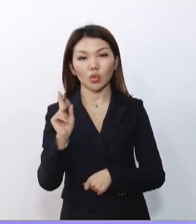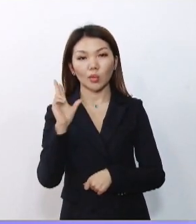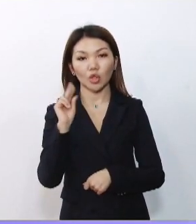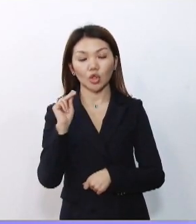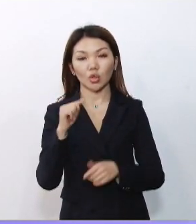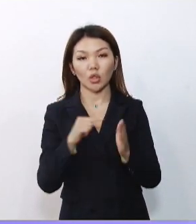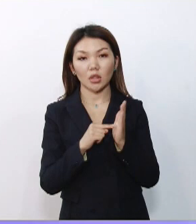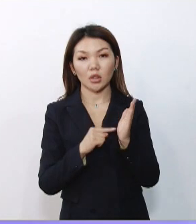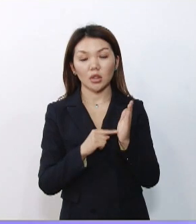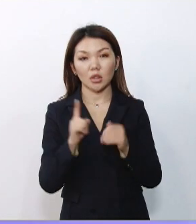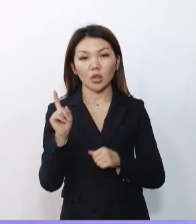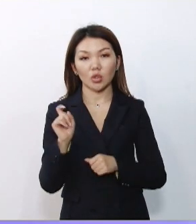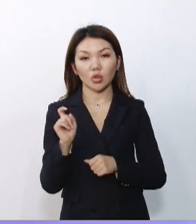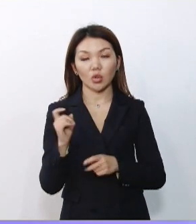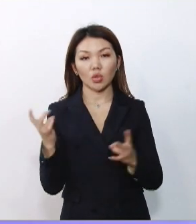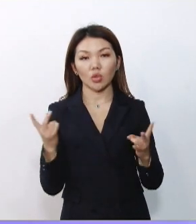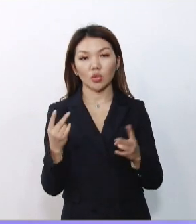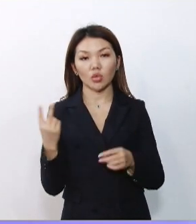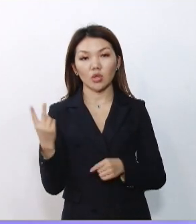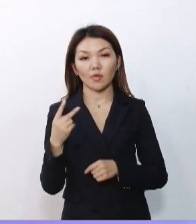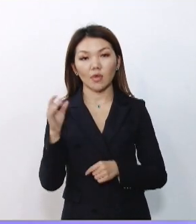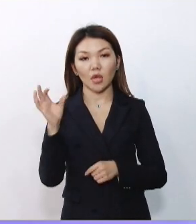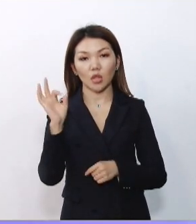на 100, нужно убрать 2 нуля.